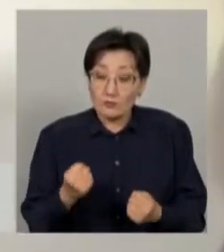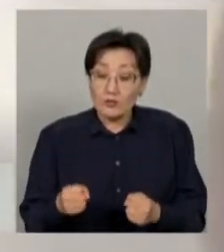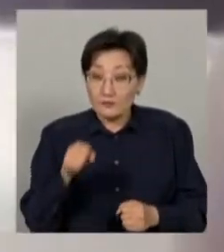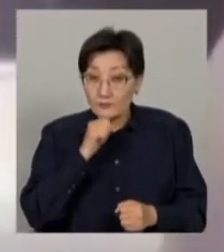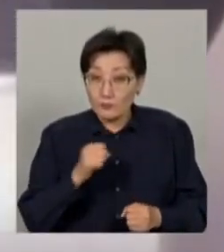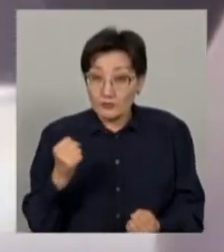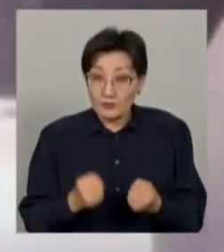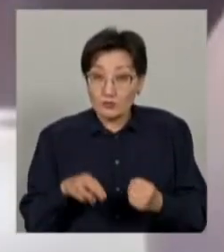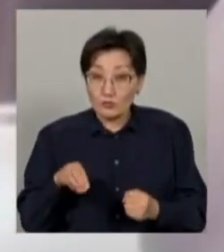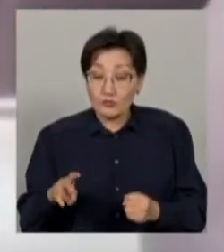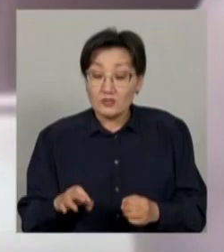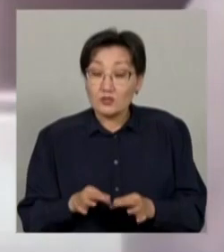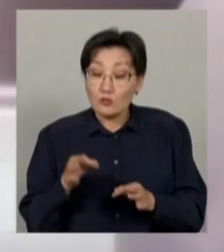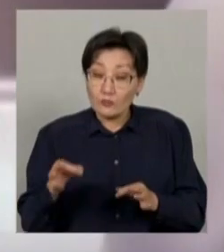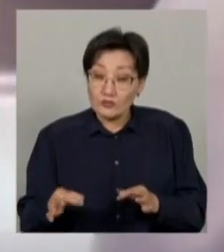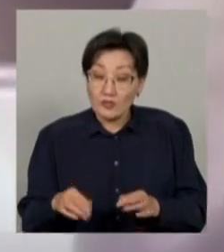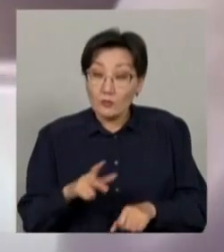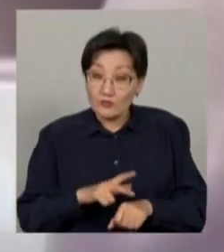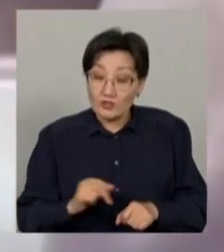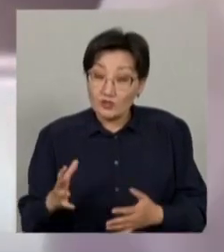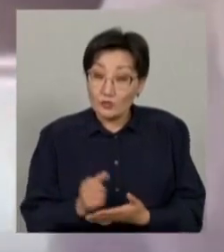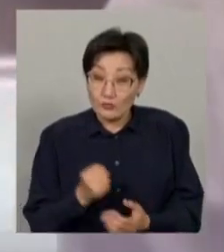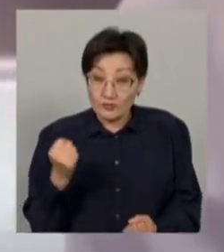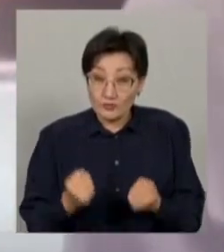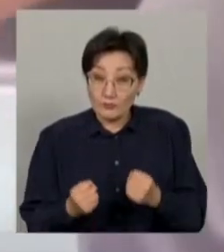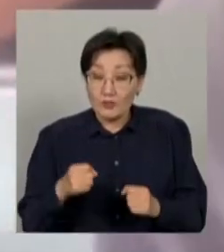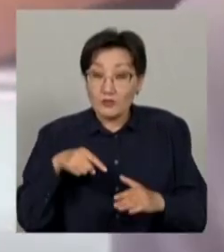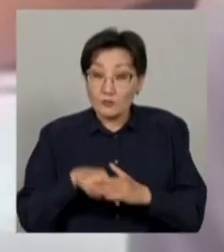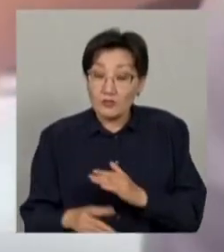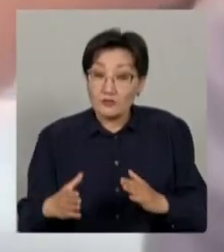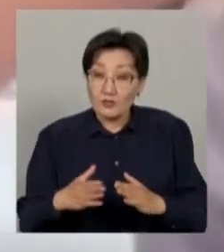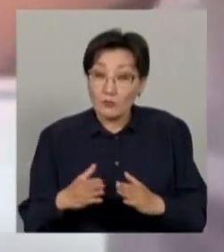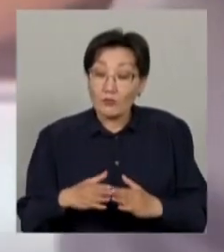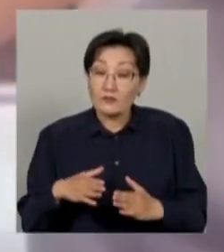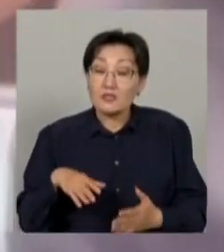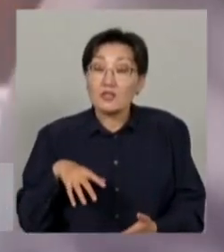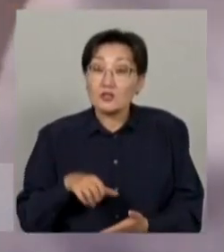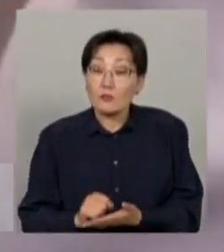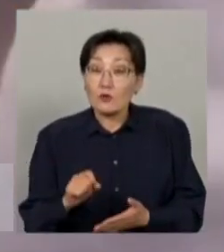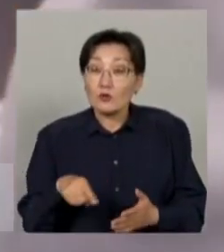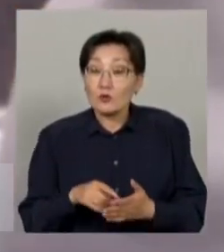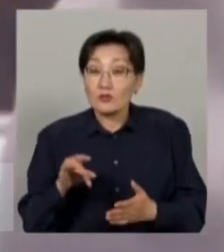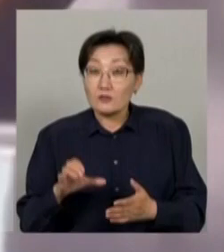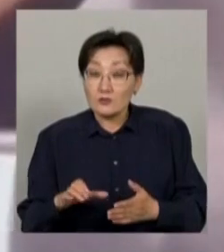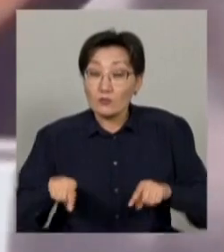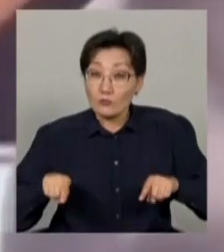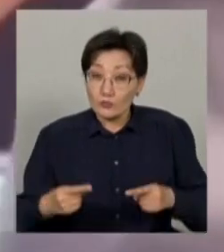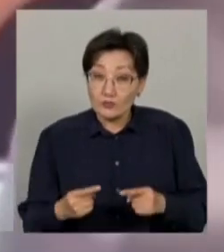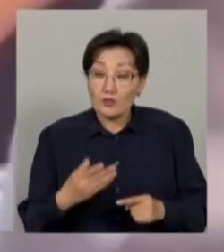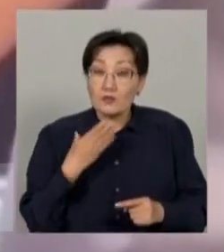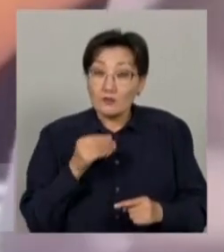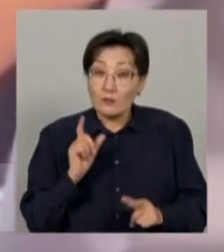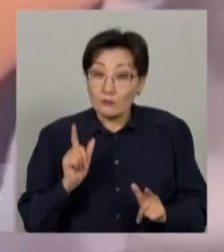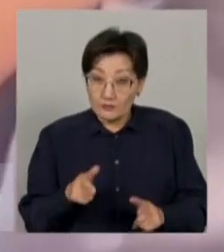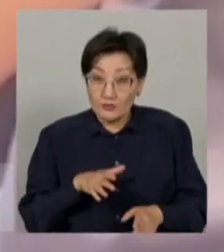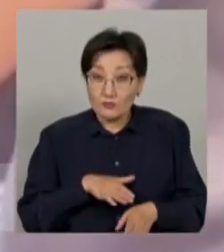угнал автомобиль в Туркестанскую область. Полицейские нашли машину во дворе одного из арендованных домов Арыси. Задержанный полностью признал свою